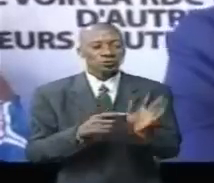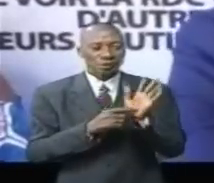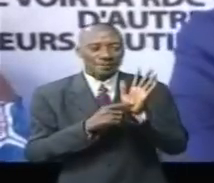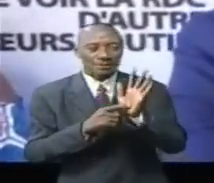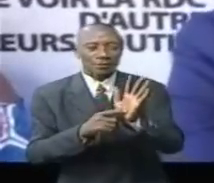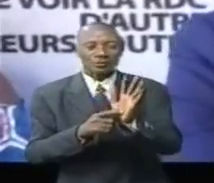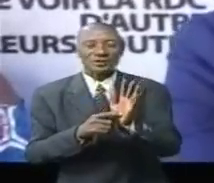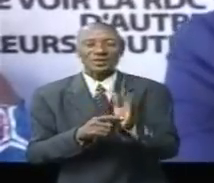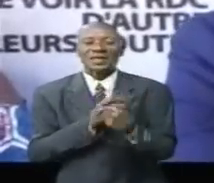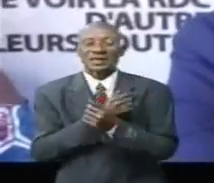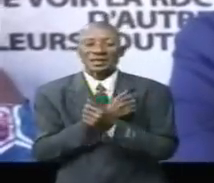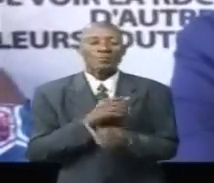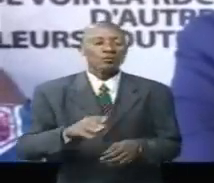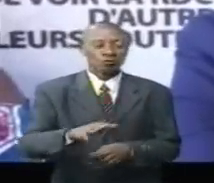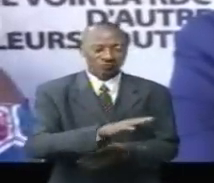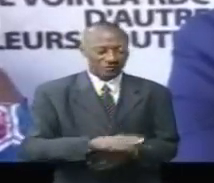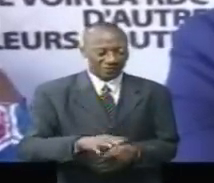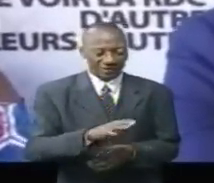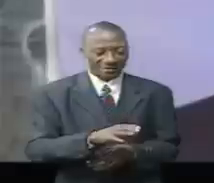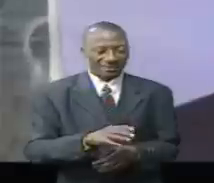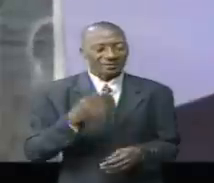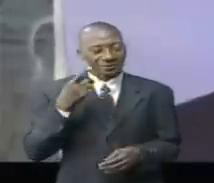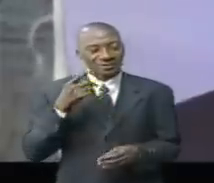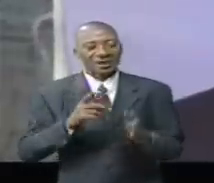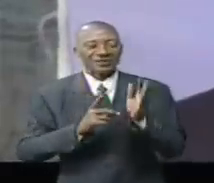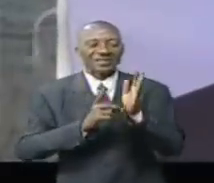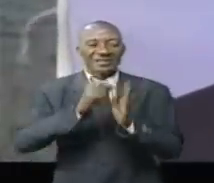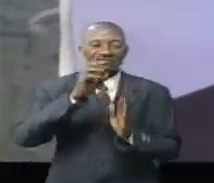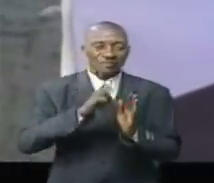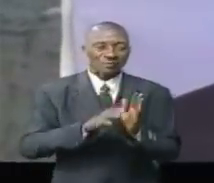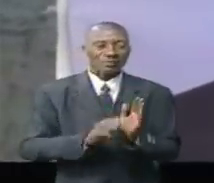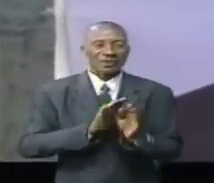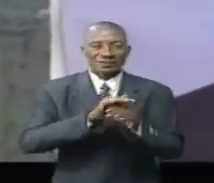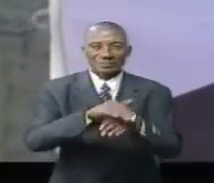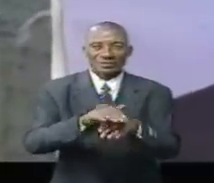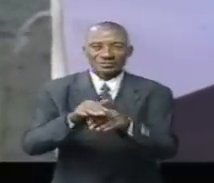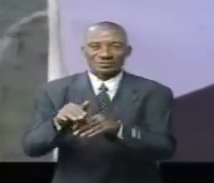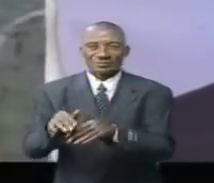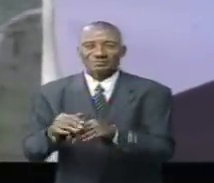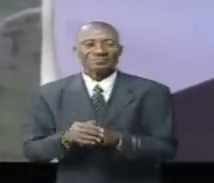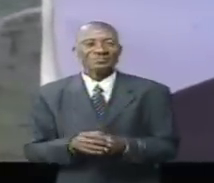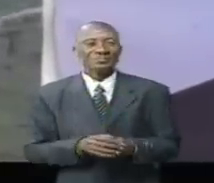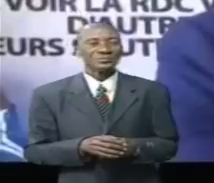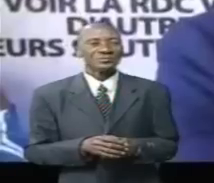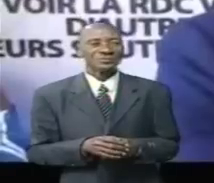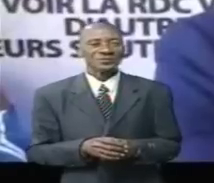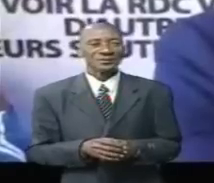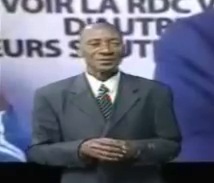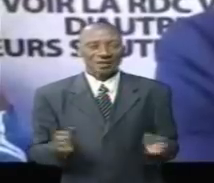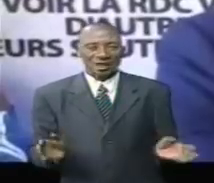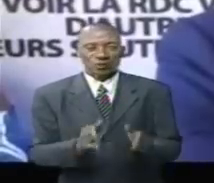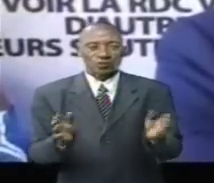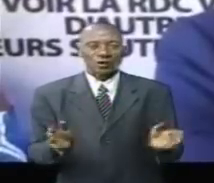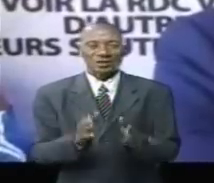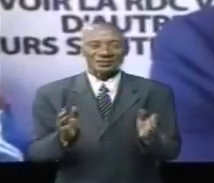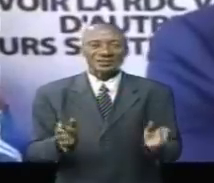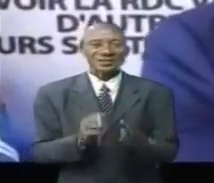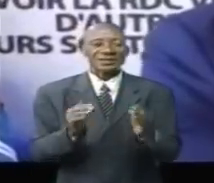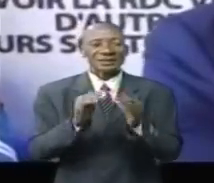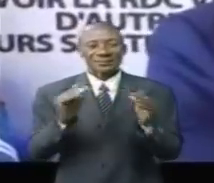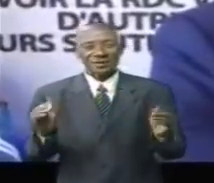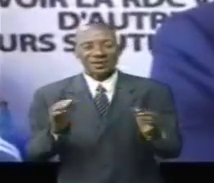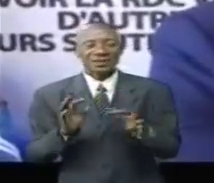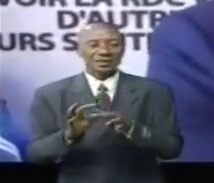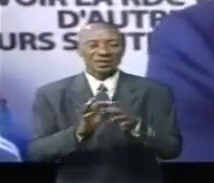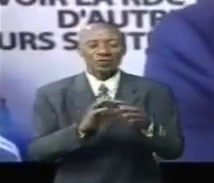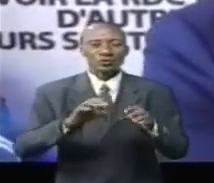aux mécanismes de développement participatif et favoriser un climat de paix et de cohésion sociale pour